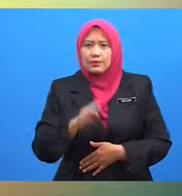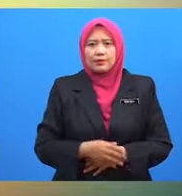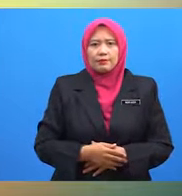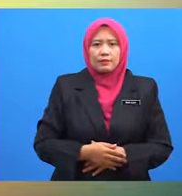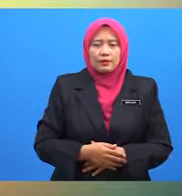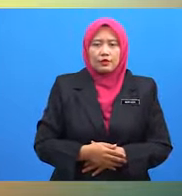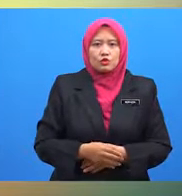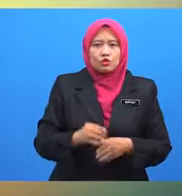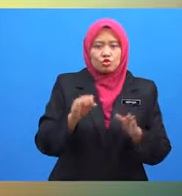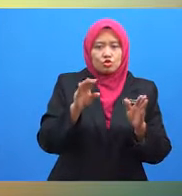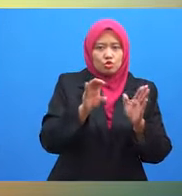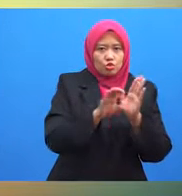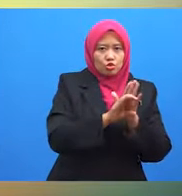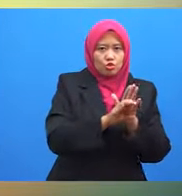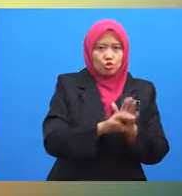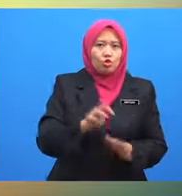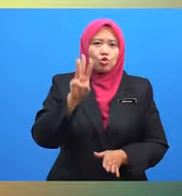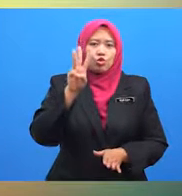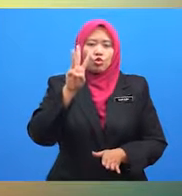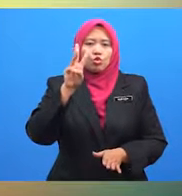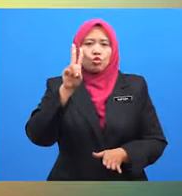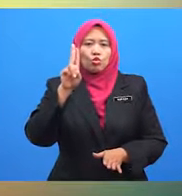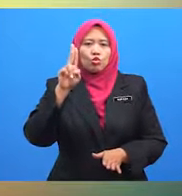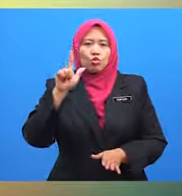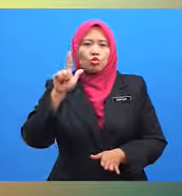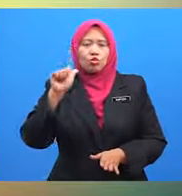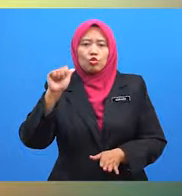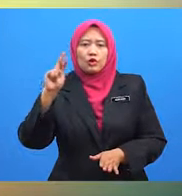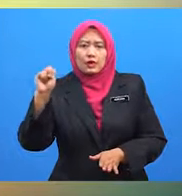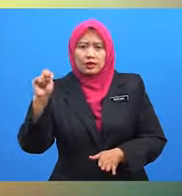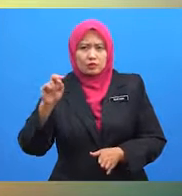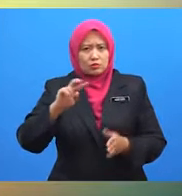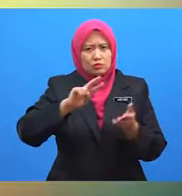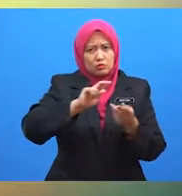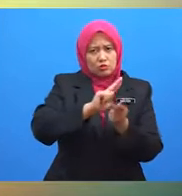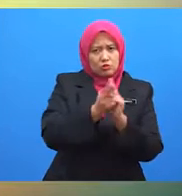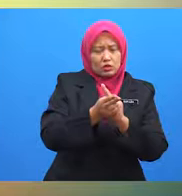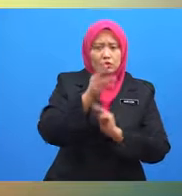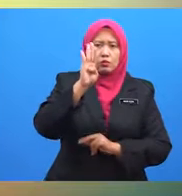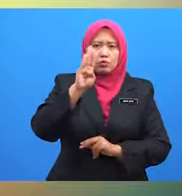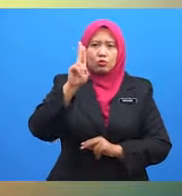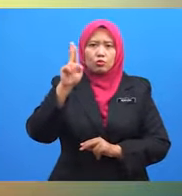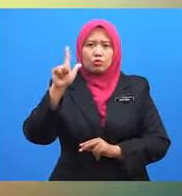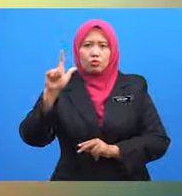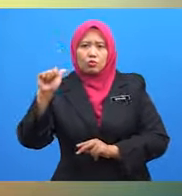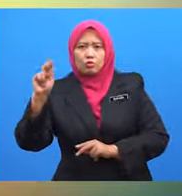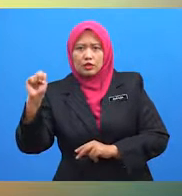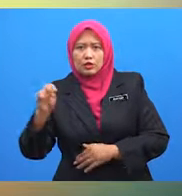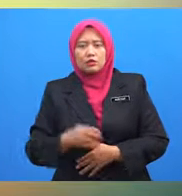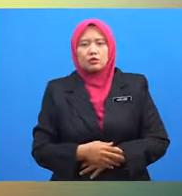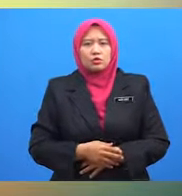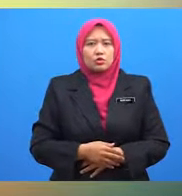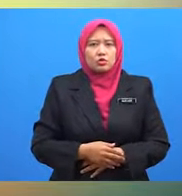wuat, buat, wuah, buah, wuluh, buluh,